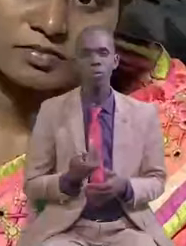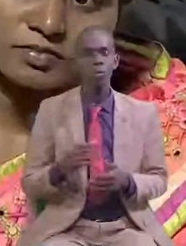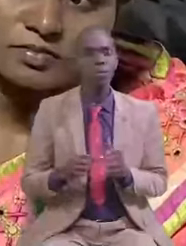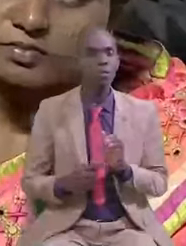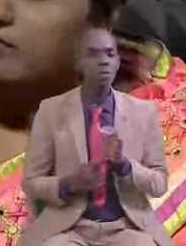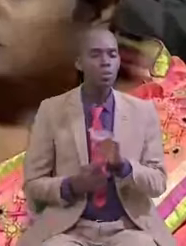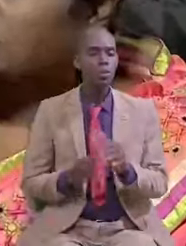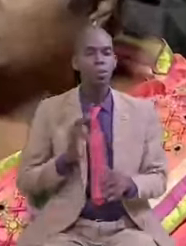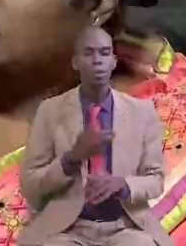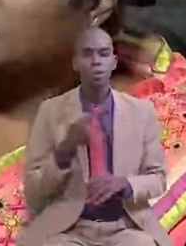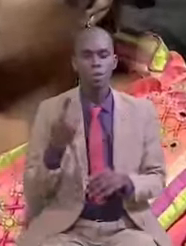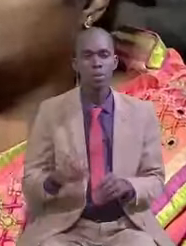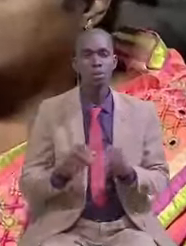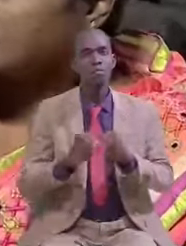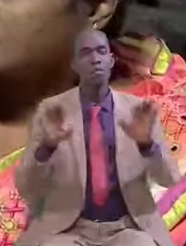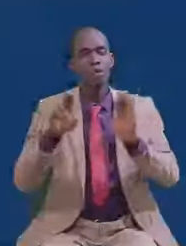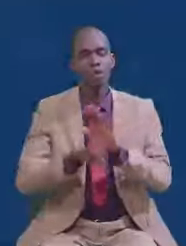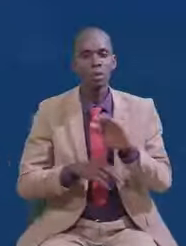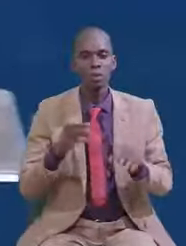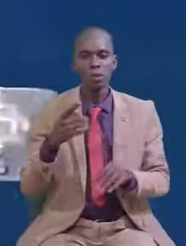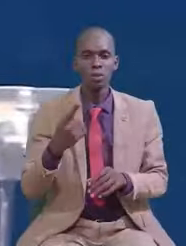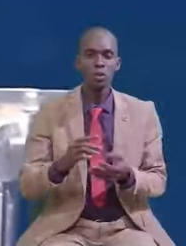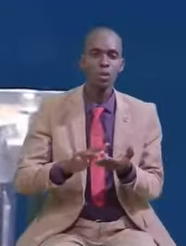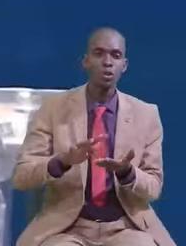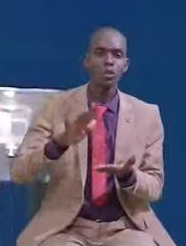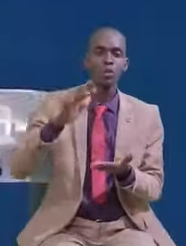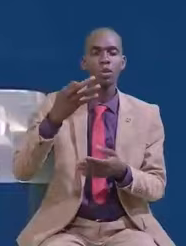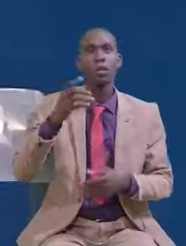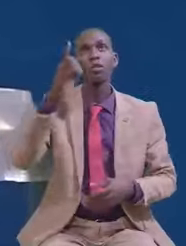nous montre le reflet de la gloire de Dieu.